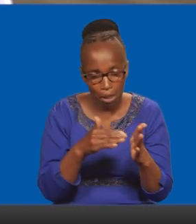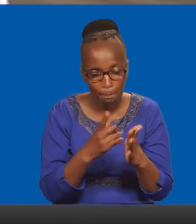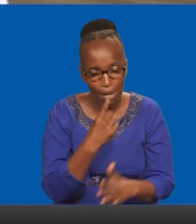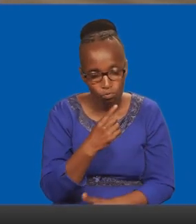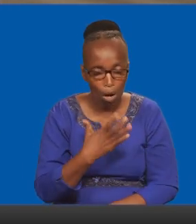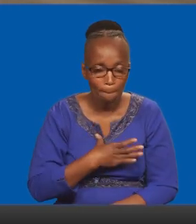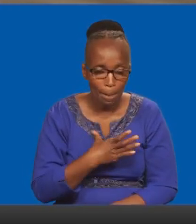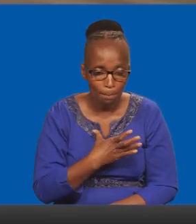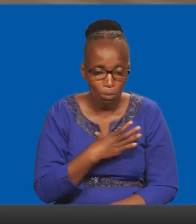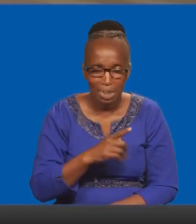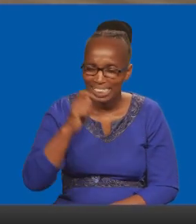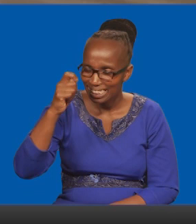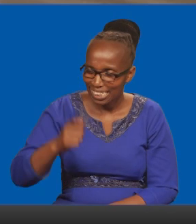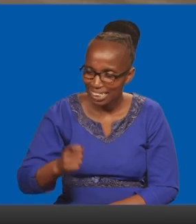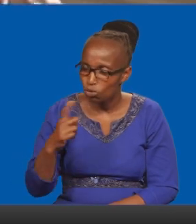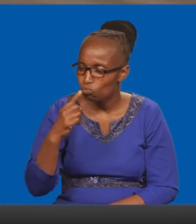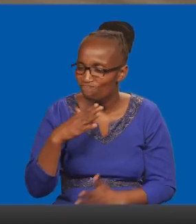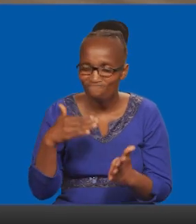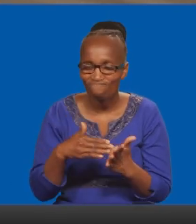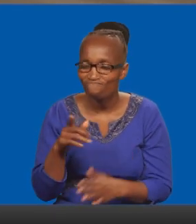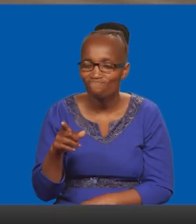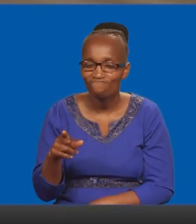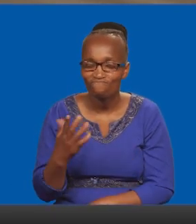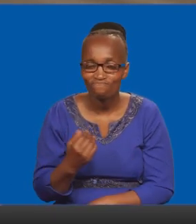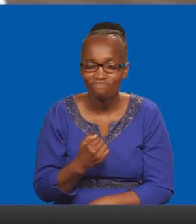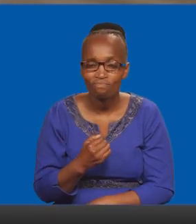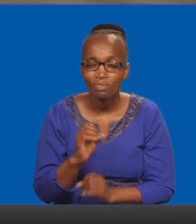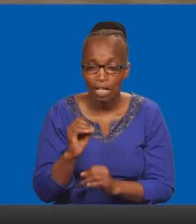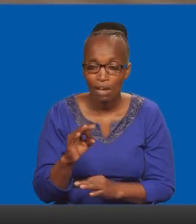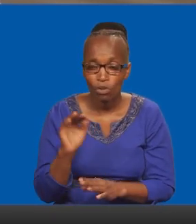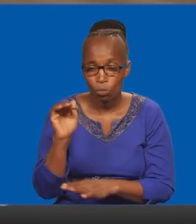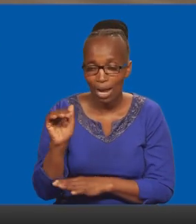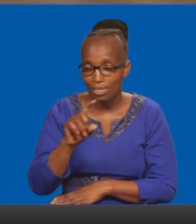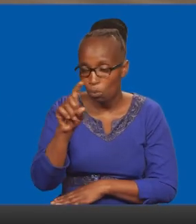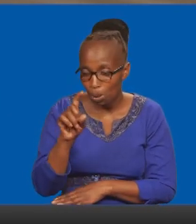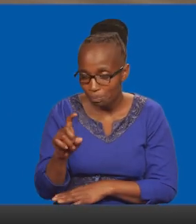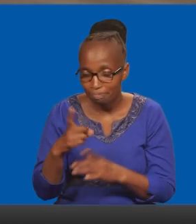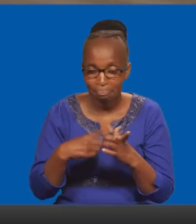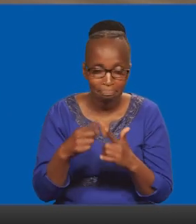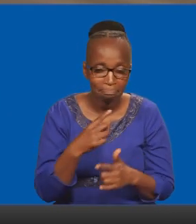Parliament inakuwa oversighted by wananchi. Hawa judges nani na oversight hawa?